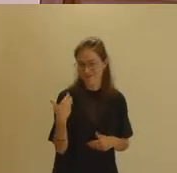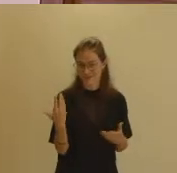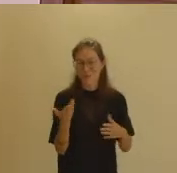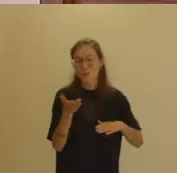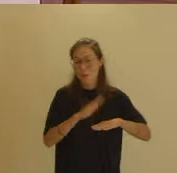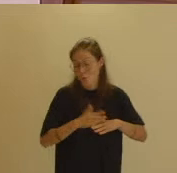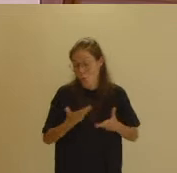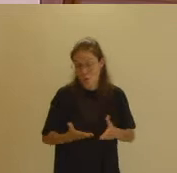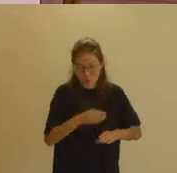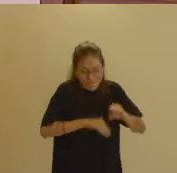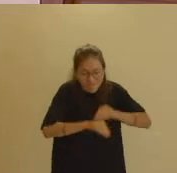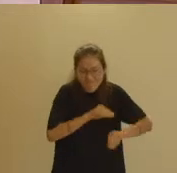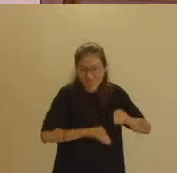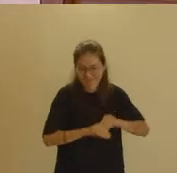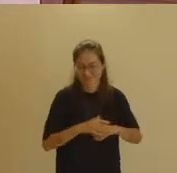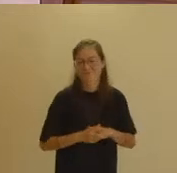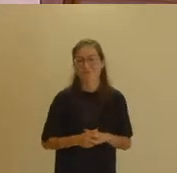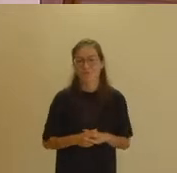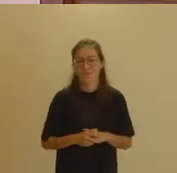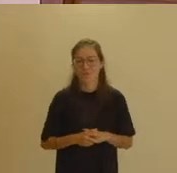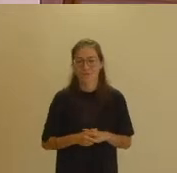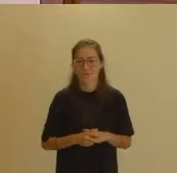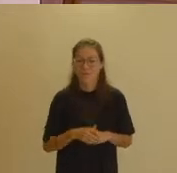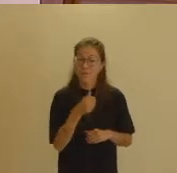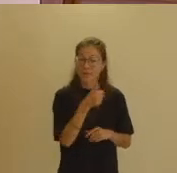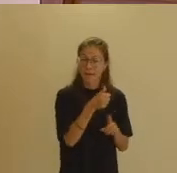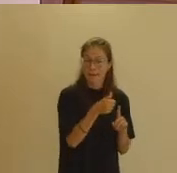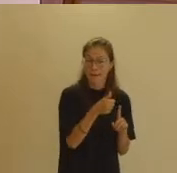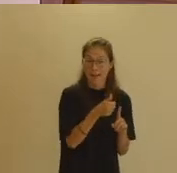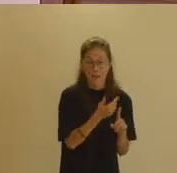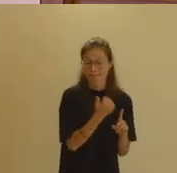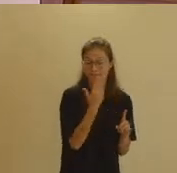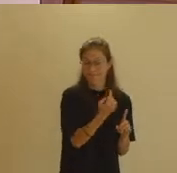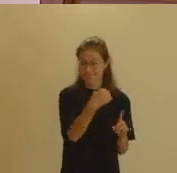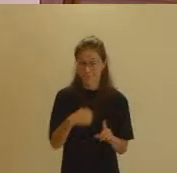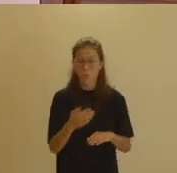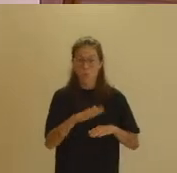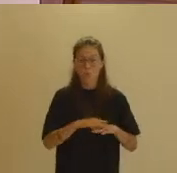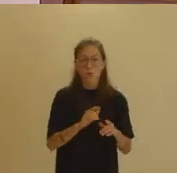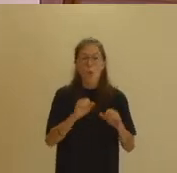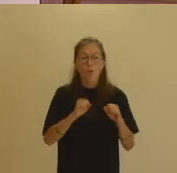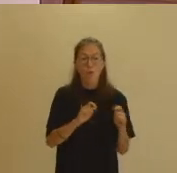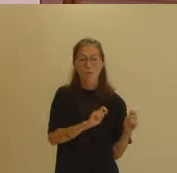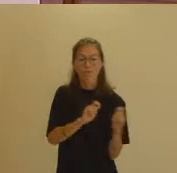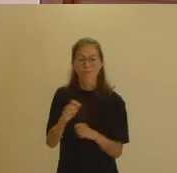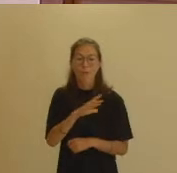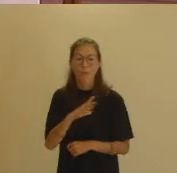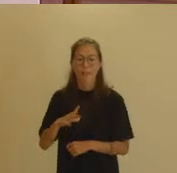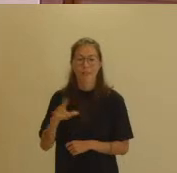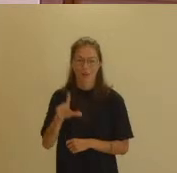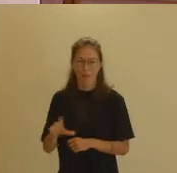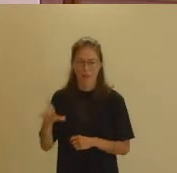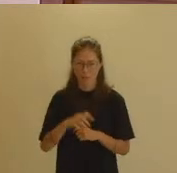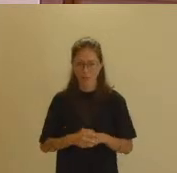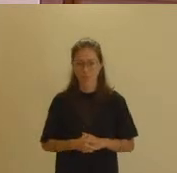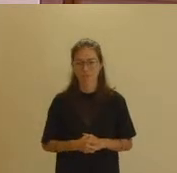petit aujourd'hui. Elle a donné procuration à Madame Laetitia Navarron.